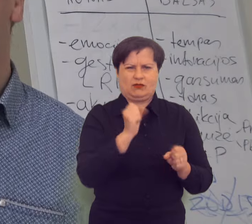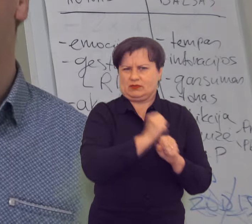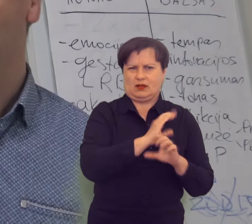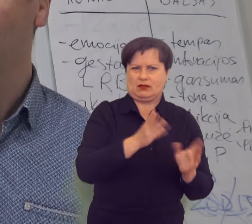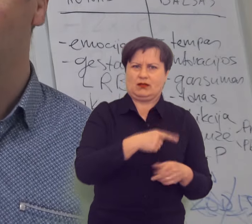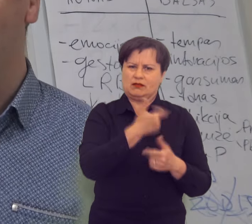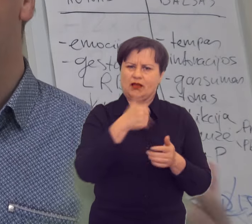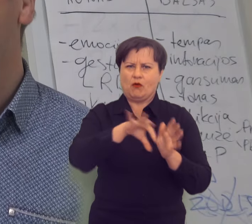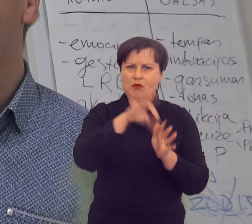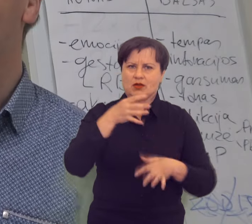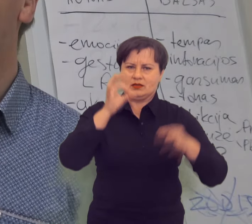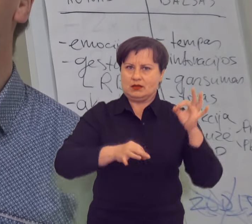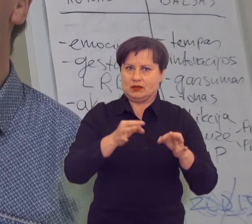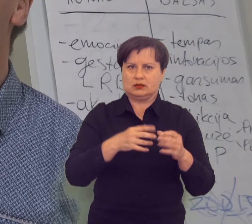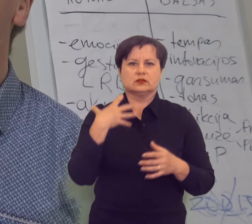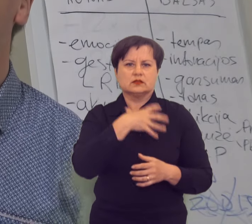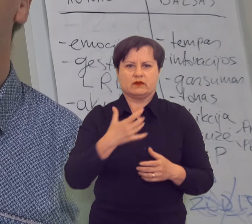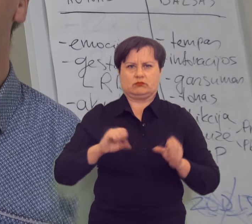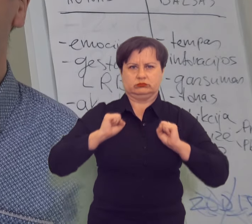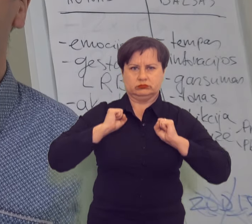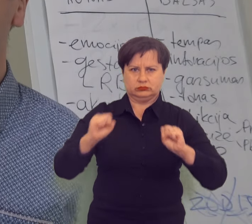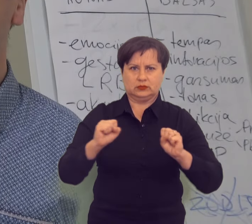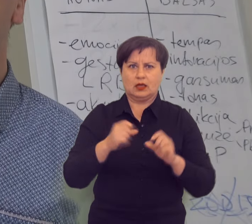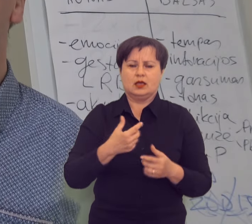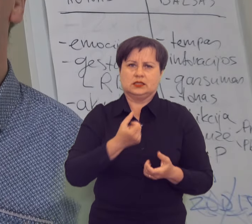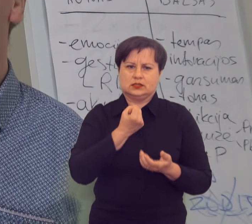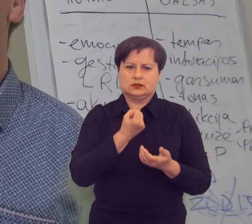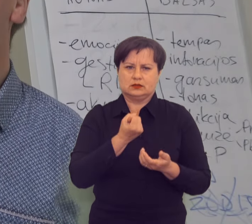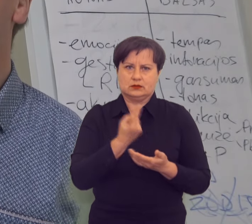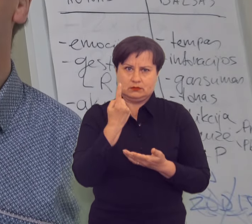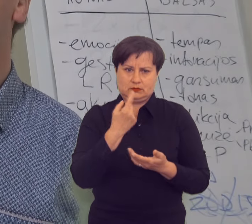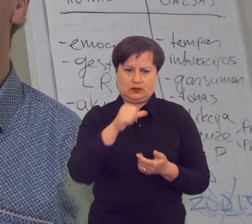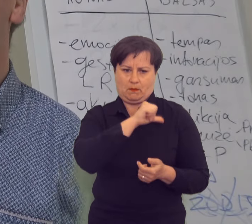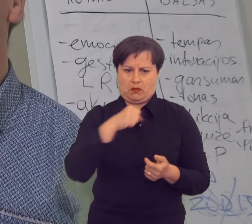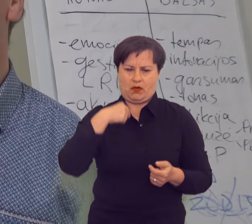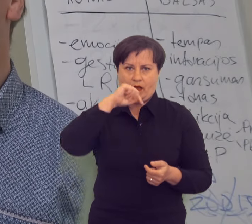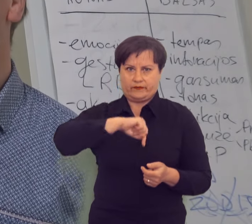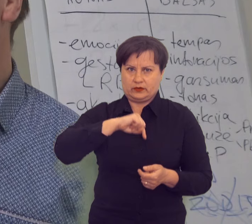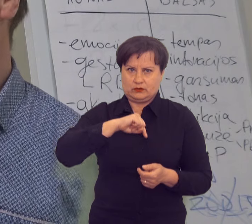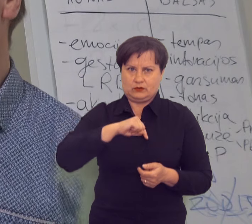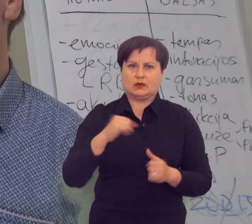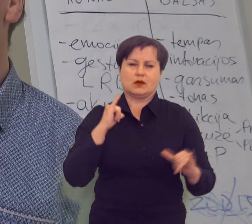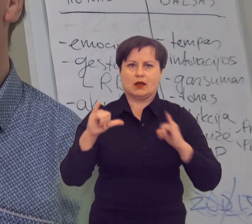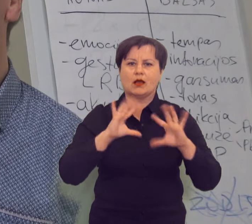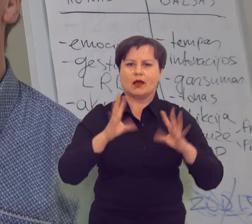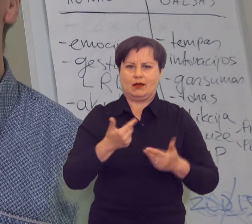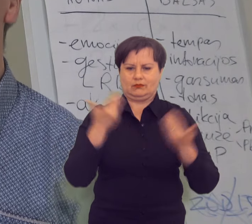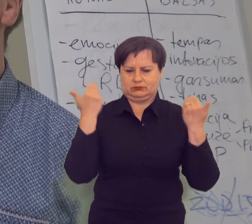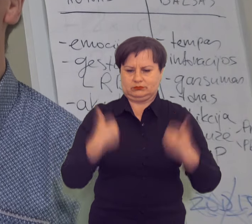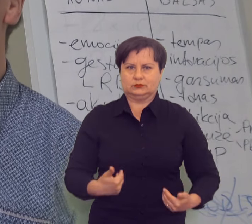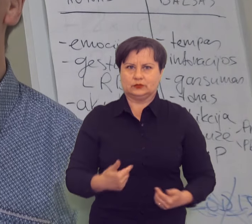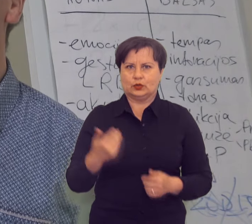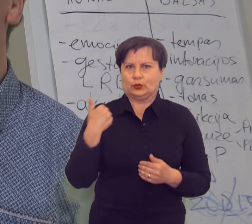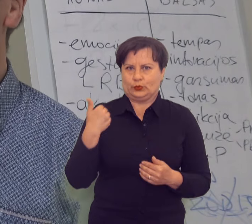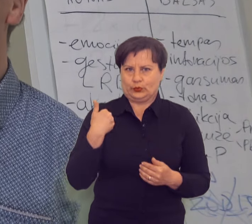nu ne, nelygis, ne dar gėdus šeimai. Tai čia svarbu turėti tą drąsą, atrasti, kas aš esu ir daryti tai, ką aš noriu. Ir